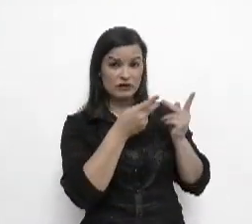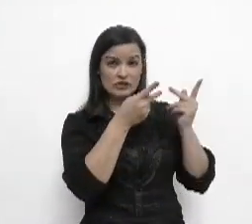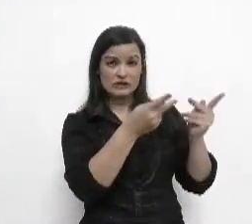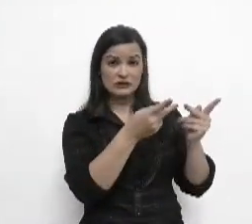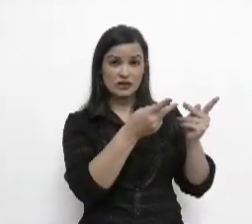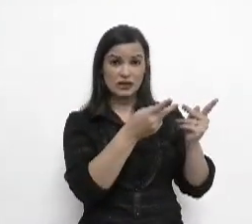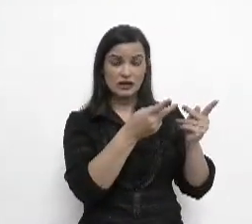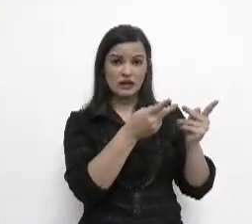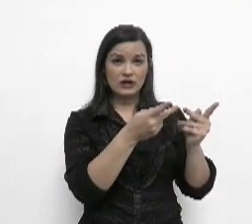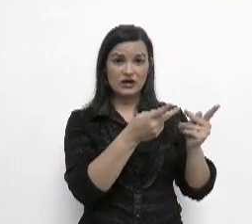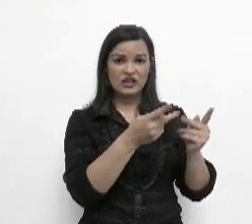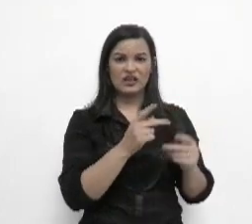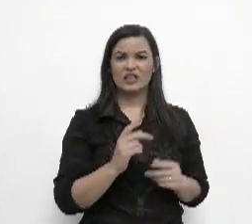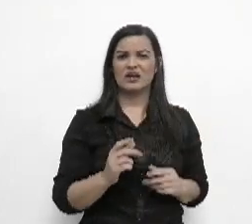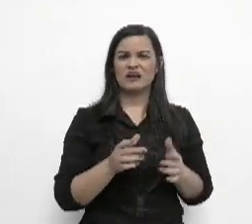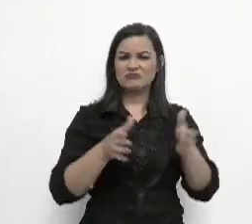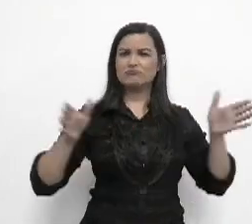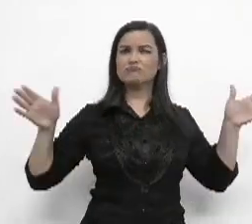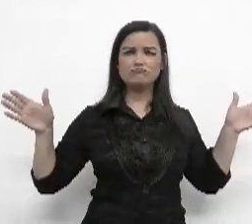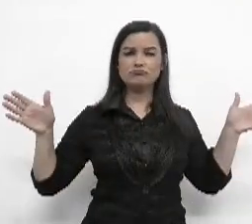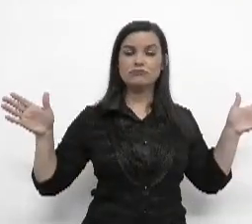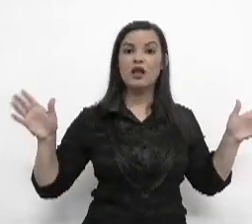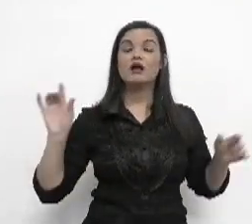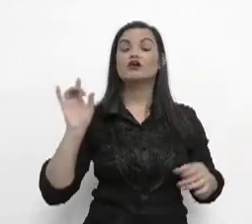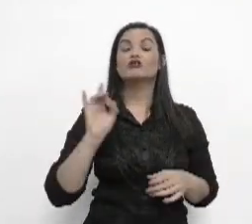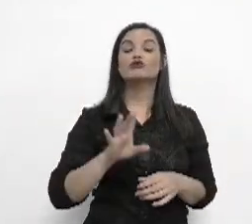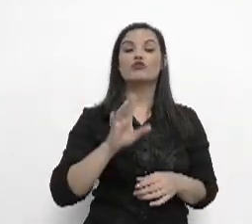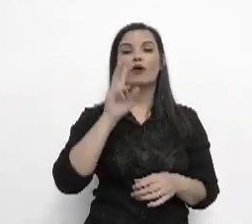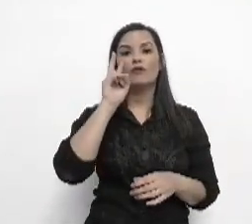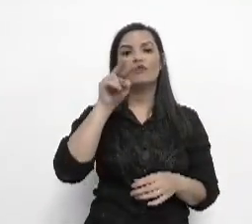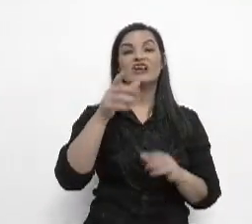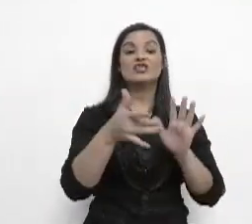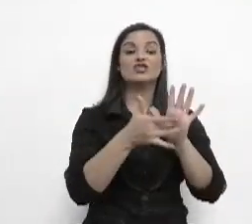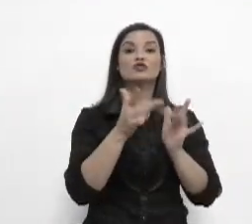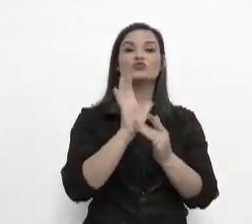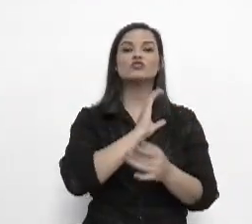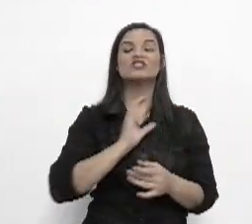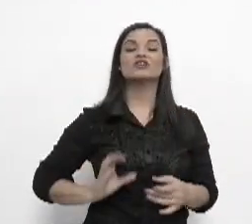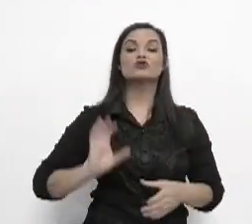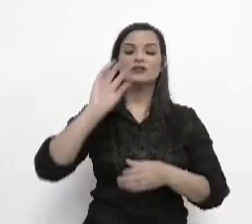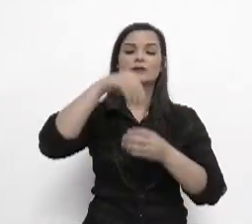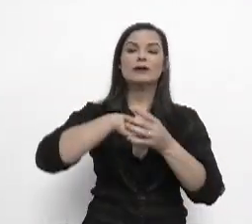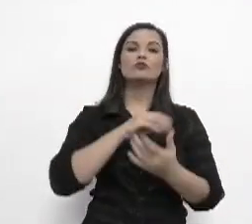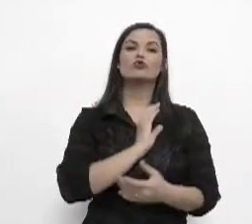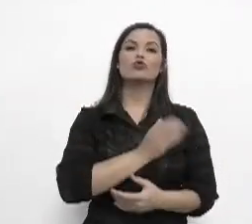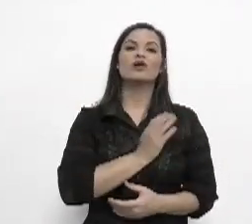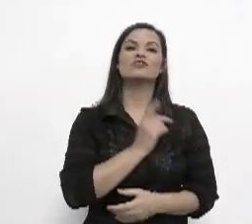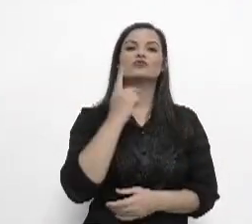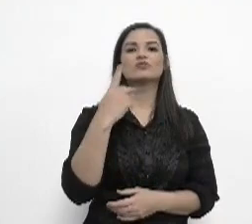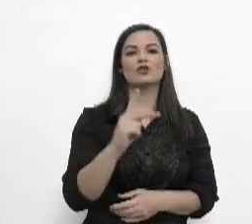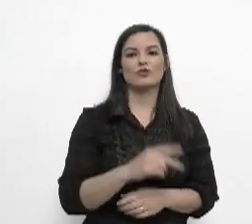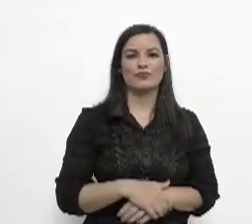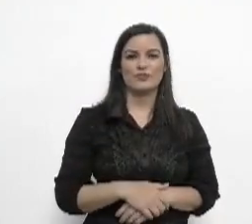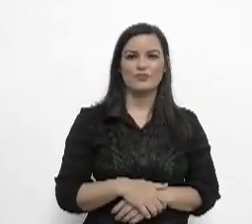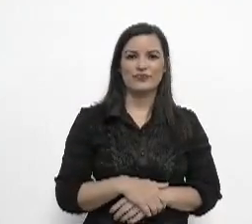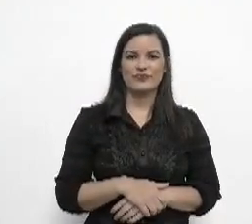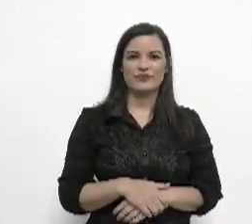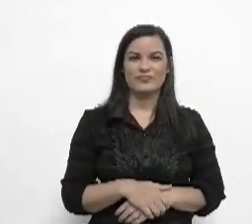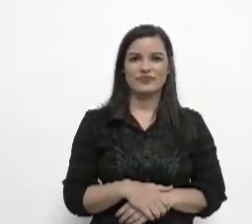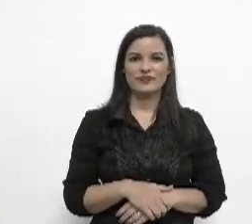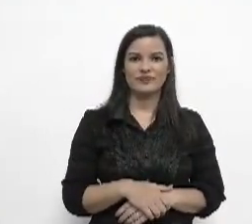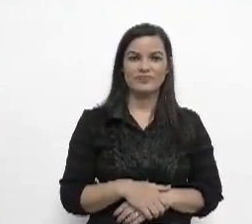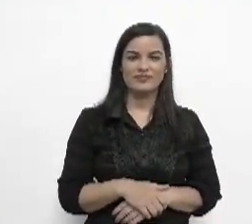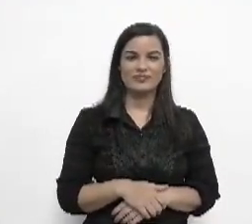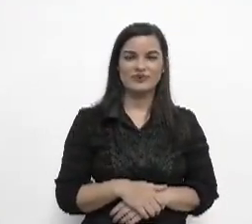ver o Cristo que está em seu coração. 오늘 이 밤이 예수를 높이는, 예수와 만나는, 그리고 예수를 증거하는 복된 밤이